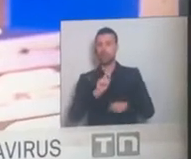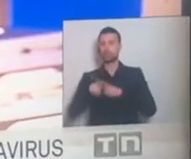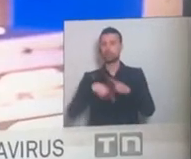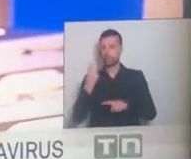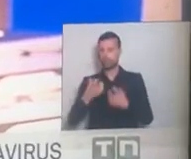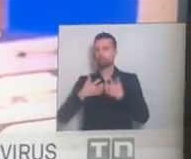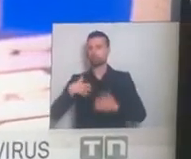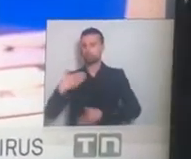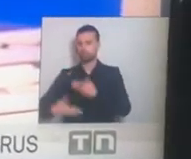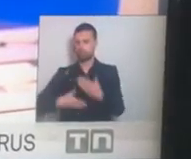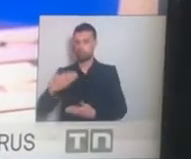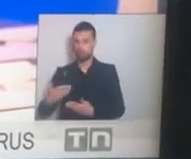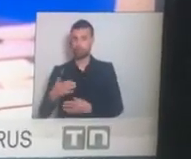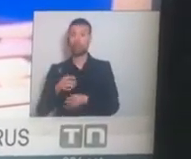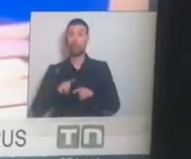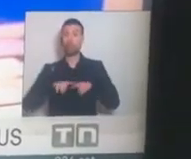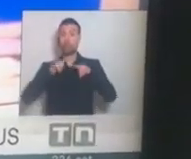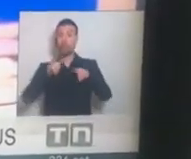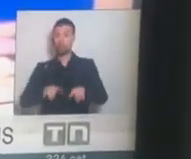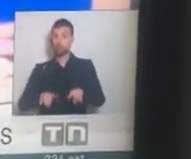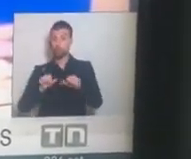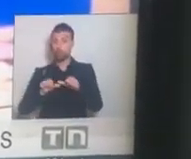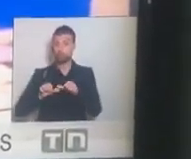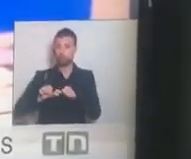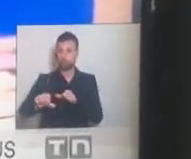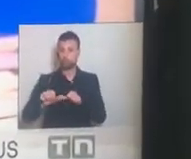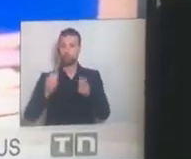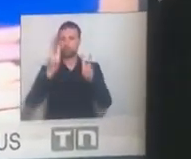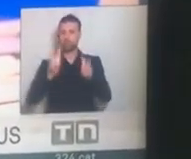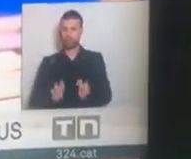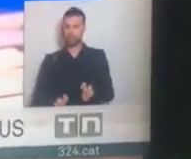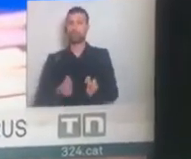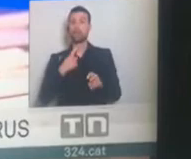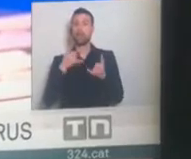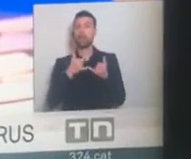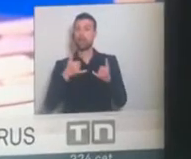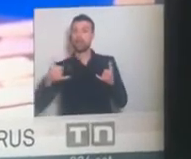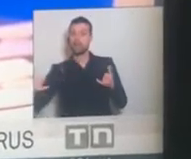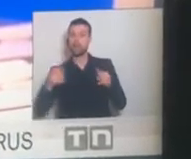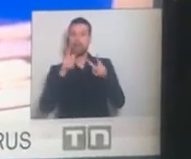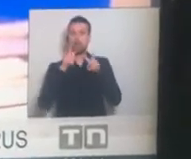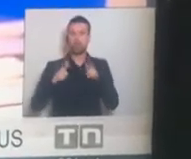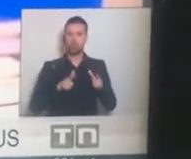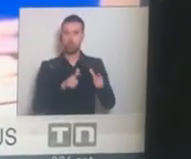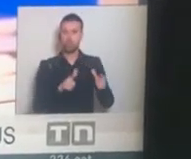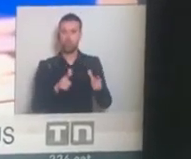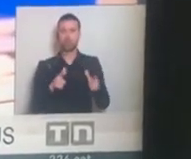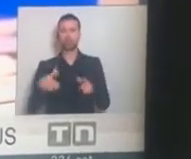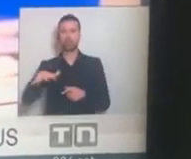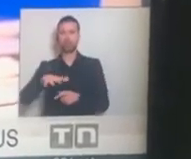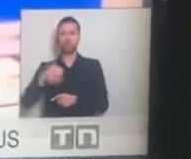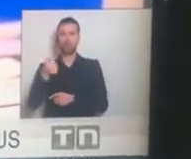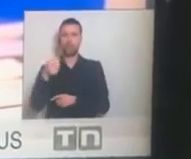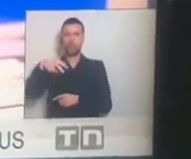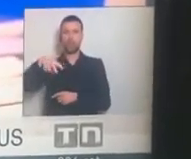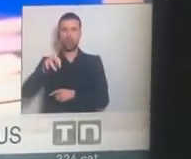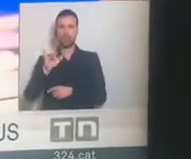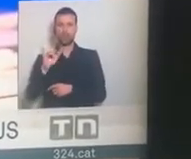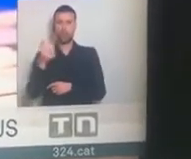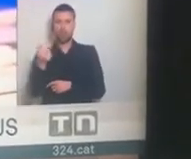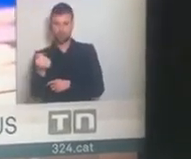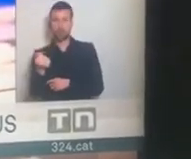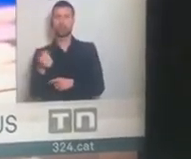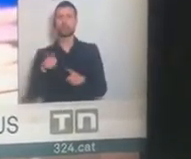es produiran alguns ajustos a l'oferta a la línia Llobregat-Anoia de Ferrocarrils de la Generalitat i també d'alguna